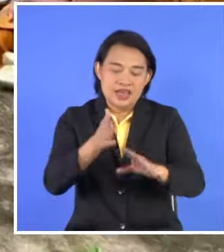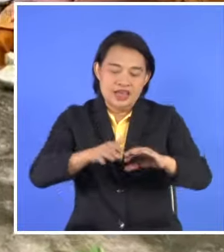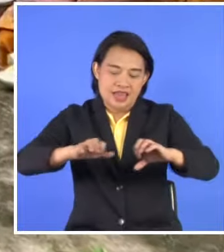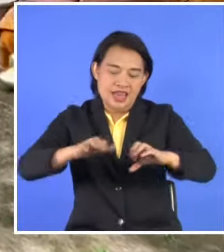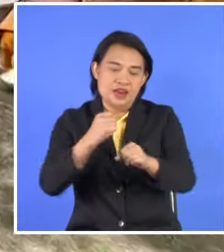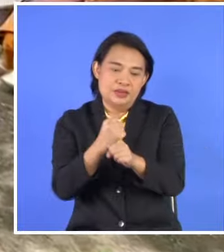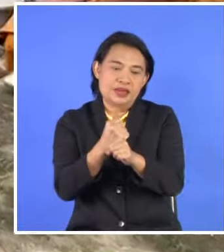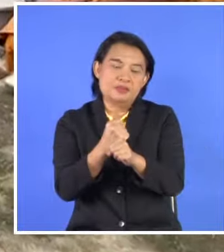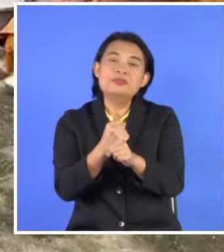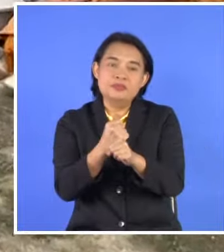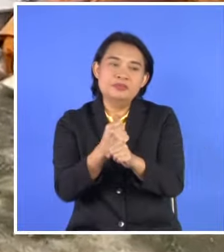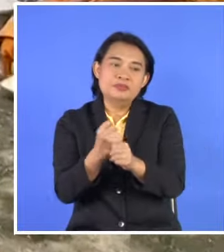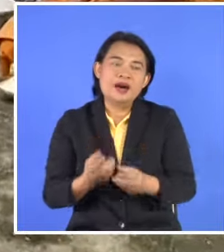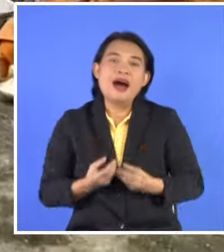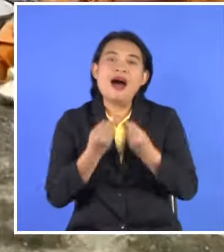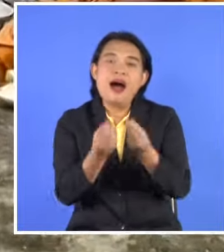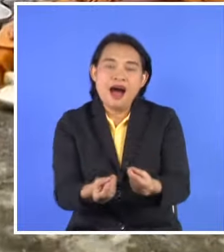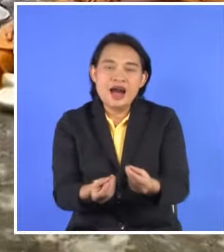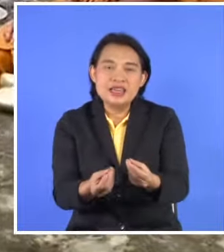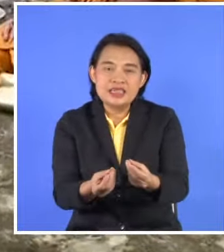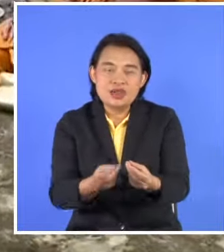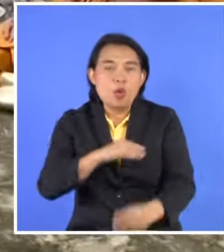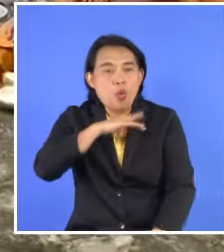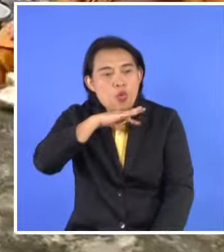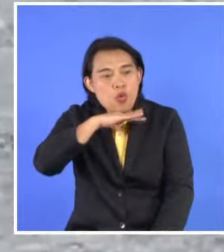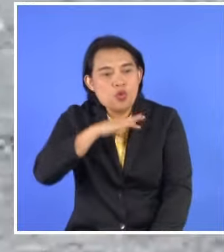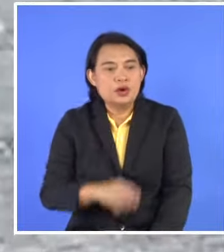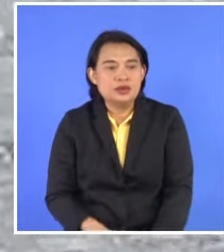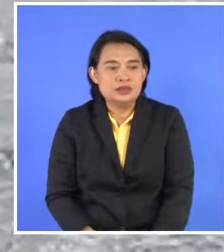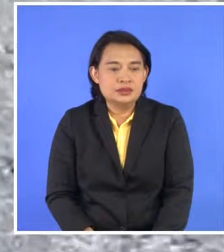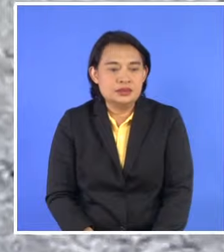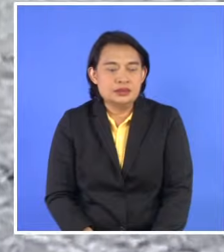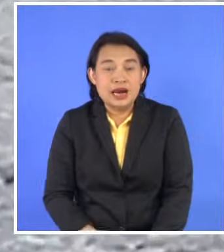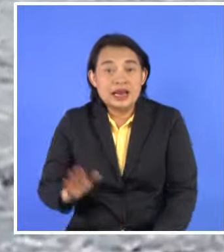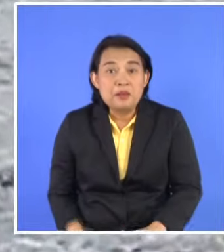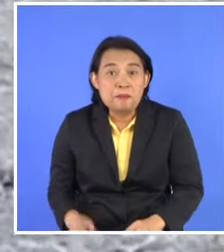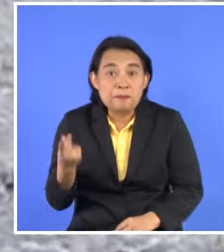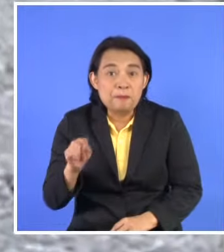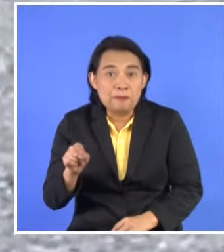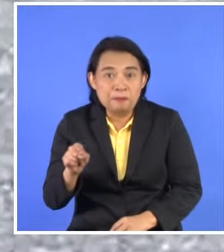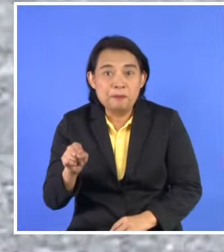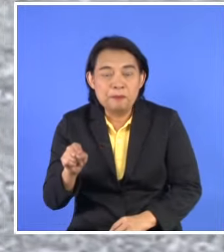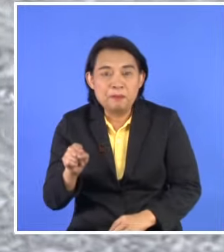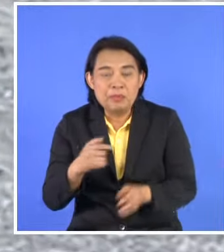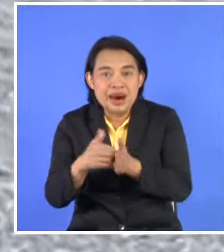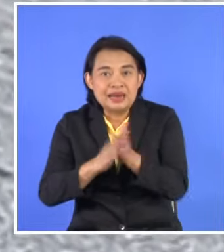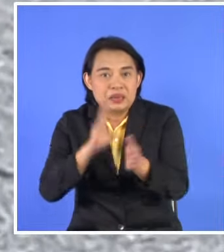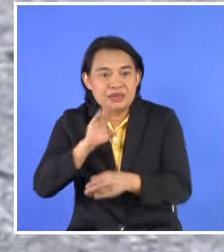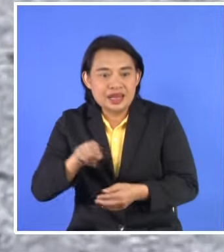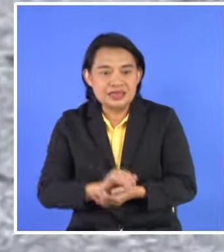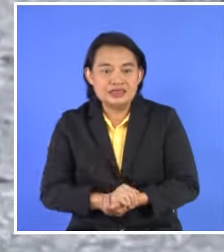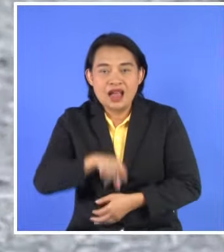ๆนี่แฮะมาแล้วเห็นมั้ยเดินตุ้มต๊ะตุ้มตุ้ยมาแล้วนไอสีน้ำตาลนั้นใช่มั้ยอันนั้นหมาครับเออหมาอยู่ข้างหน้าแล้วแล้วไก่กับ